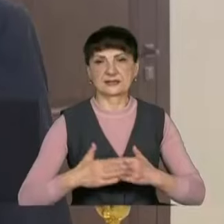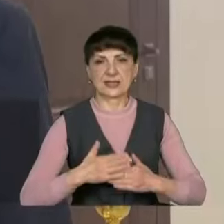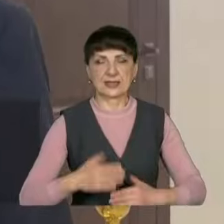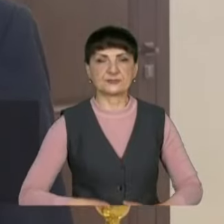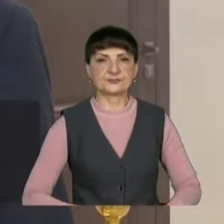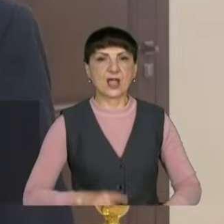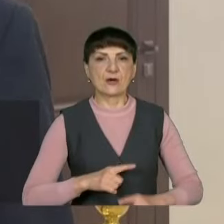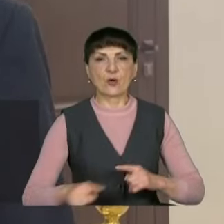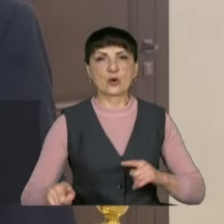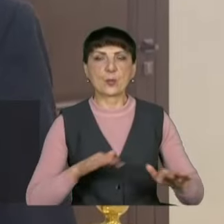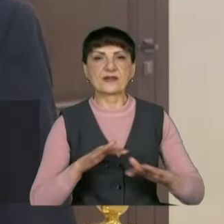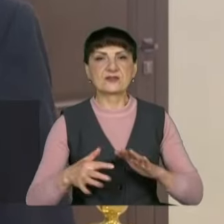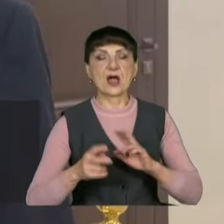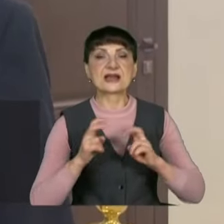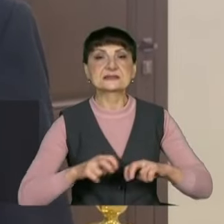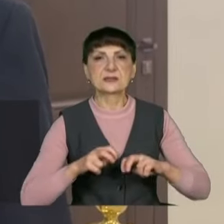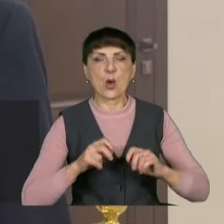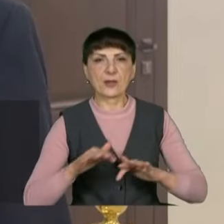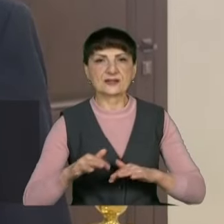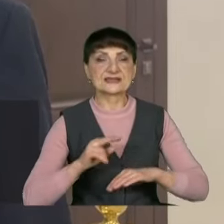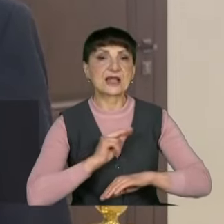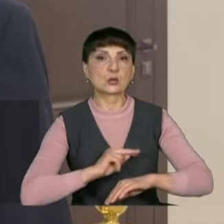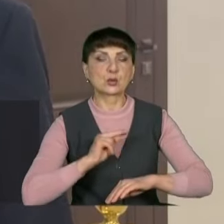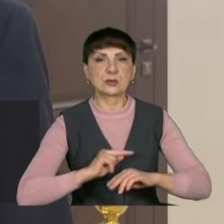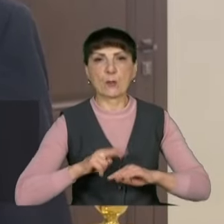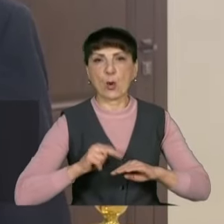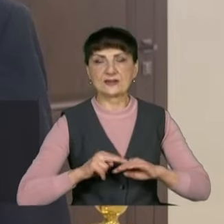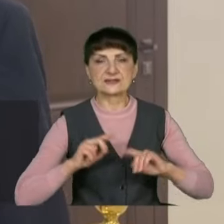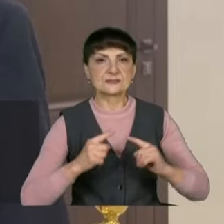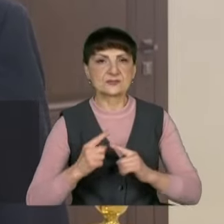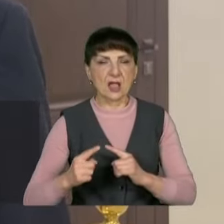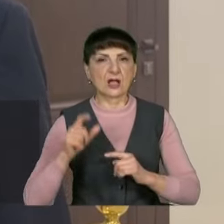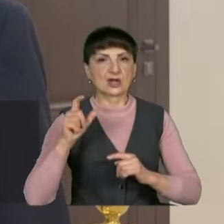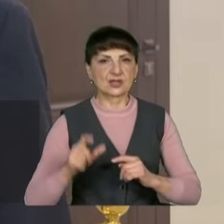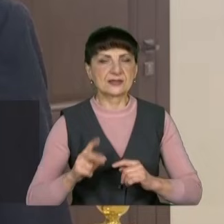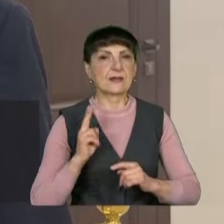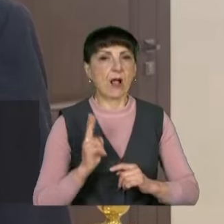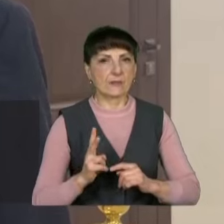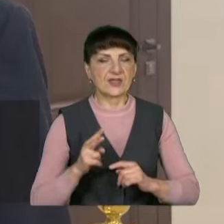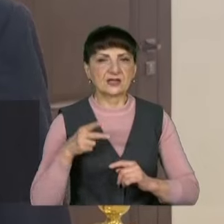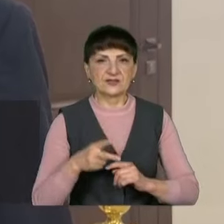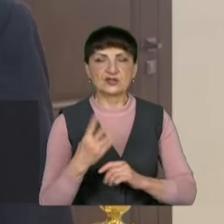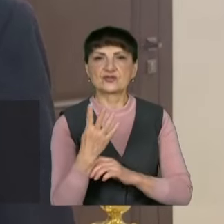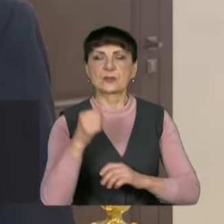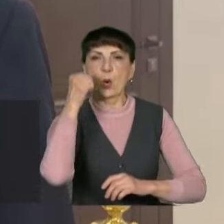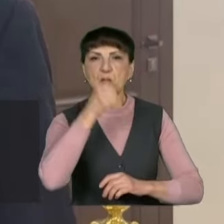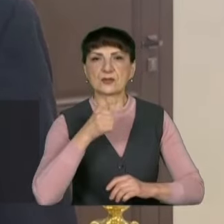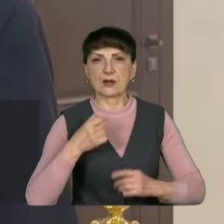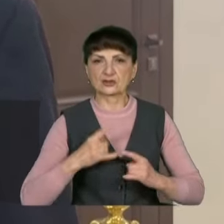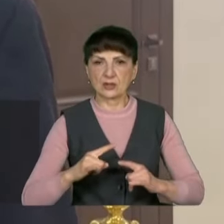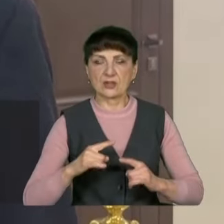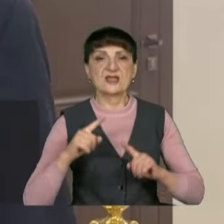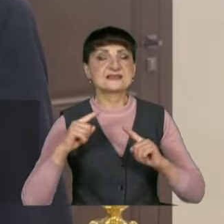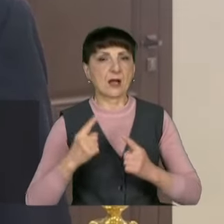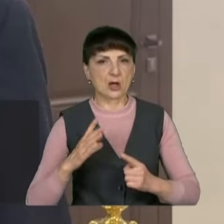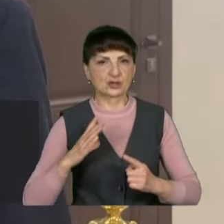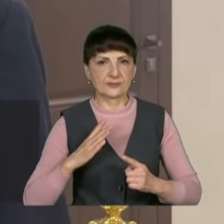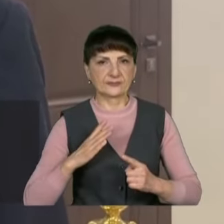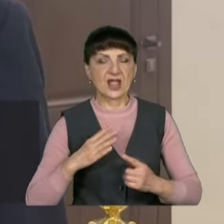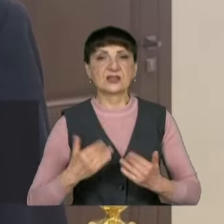ходе оперативно-розыскных мероприятий сотрудники полиции установили и задержали гражданина К 2004 года рождения и взяли его под стражу.